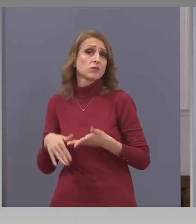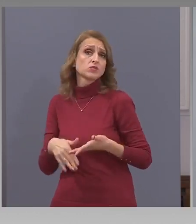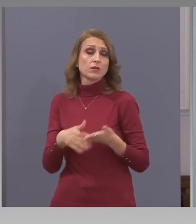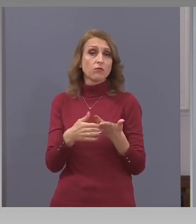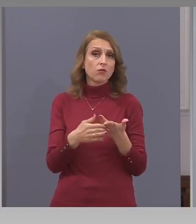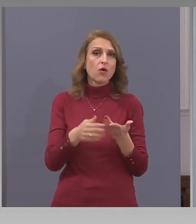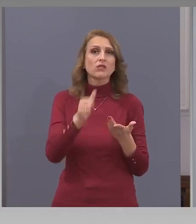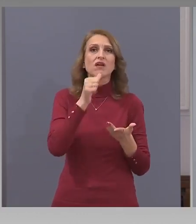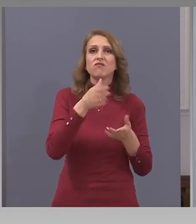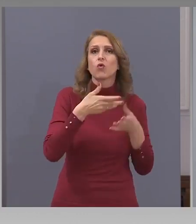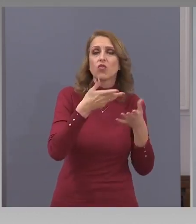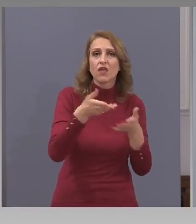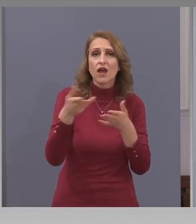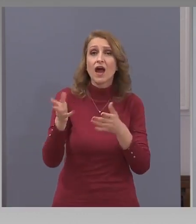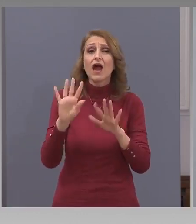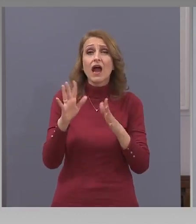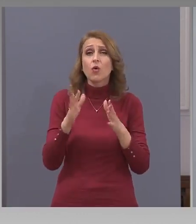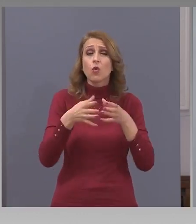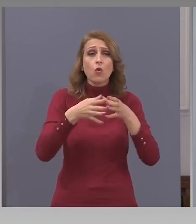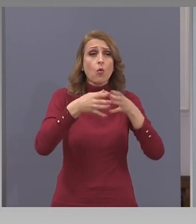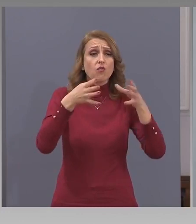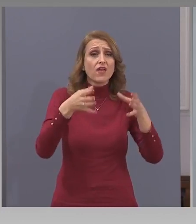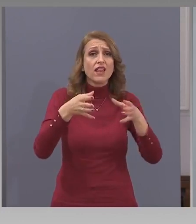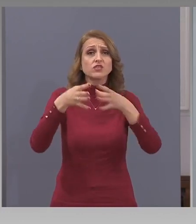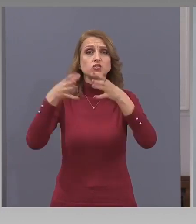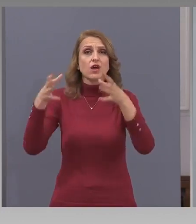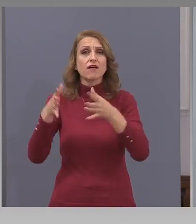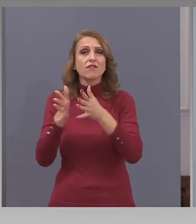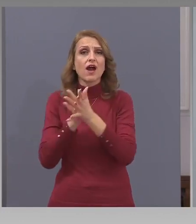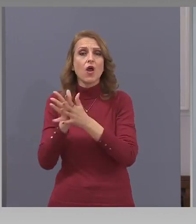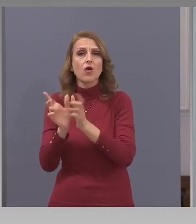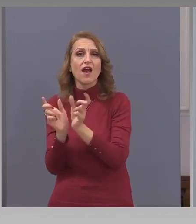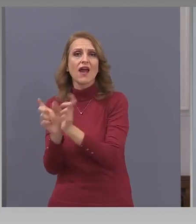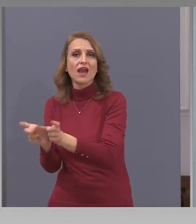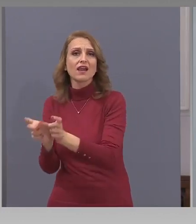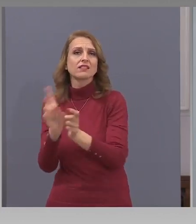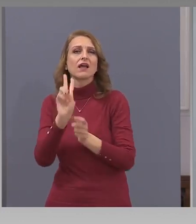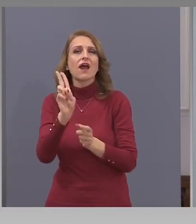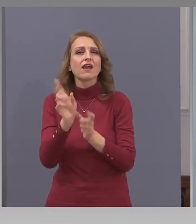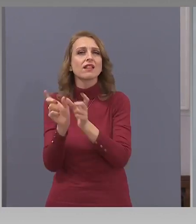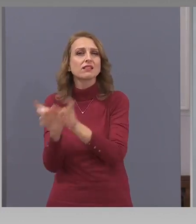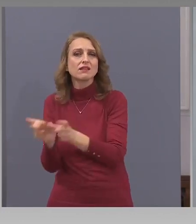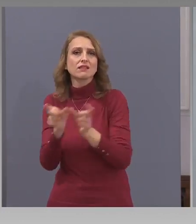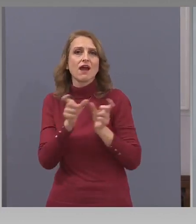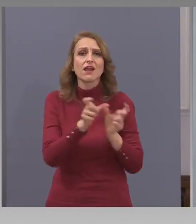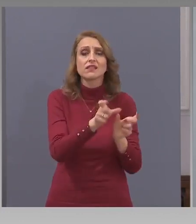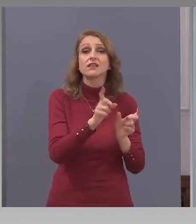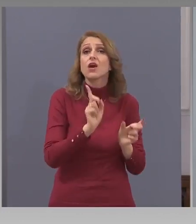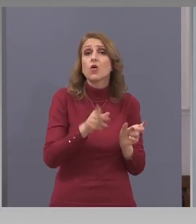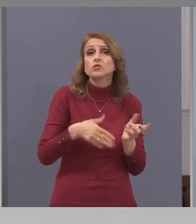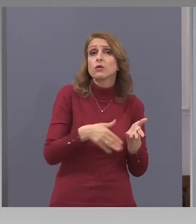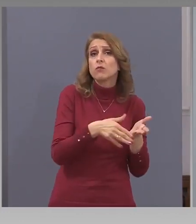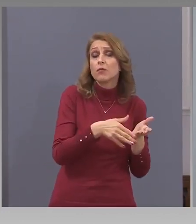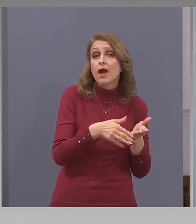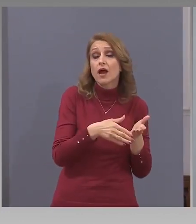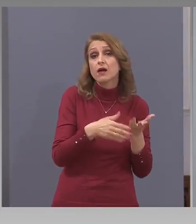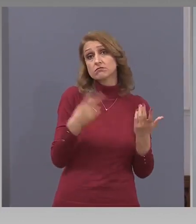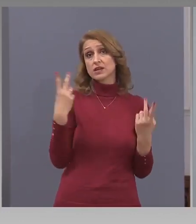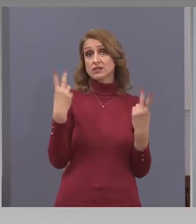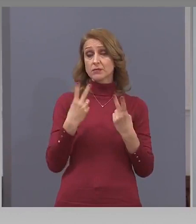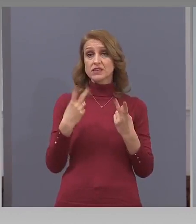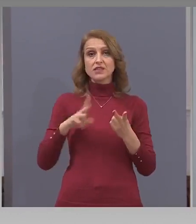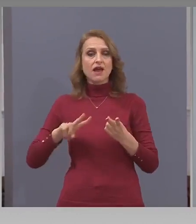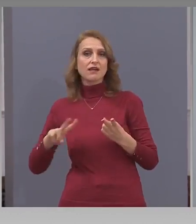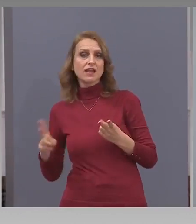Колкото повече хора са в карантина, намаляват броя на тези работещи хора, които може да го прави. И тогава ние мислиме за резерв.